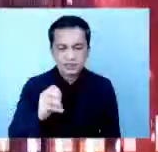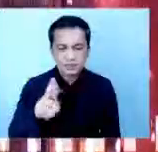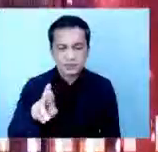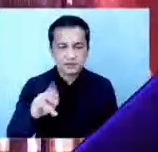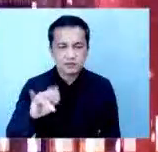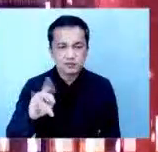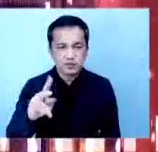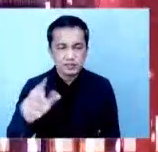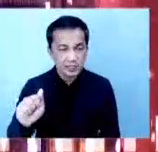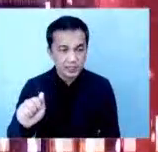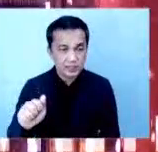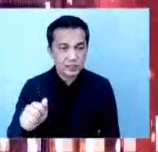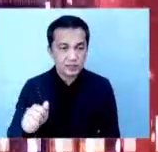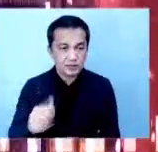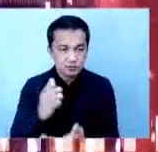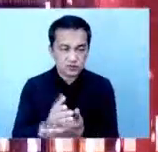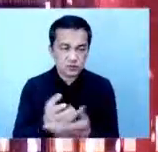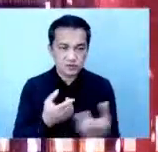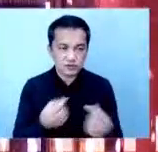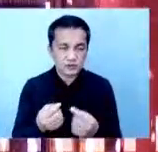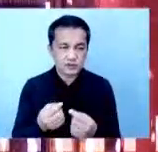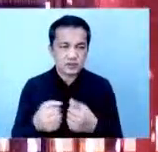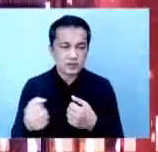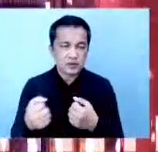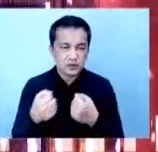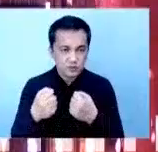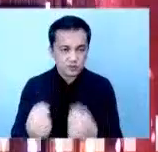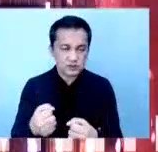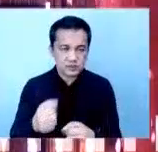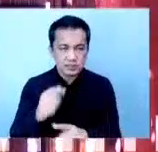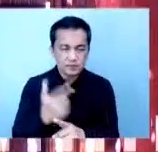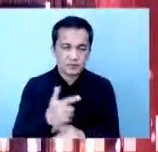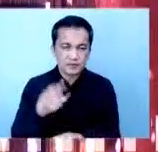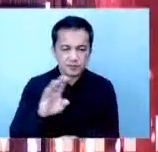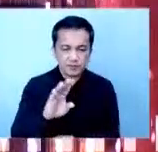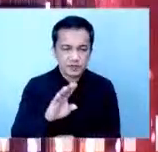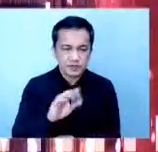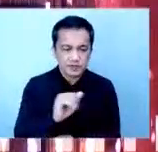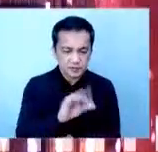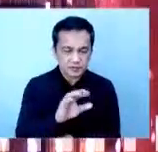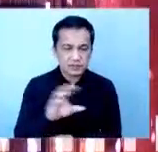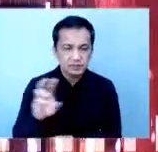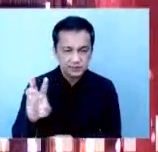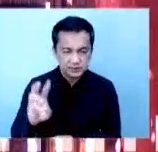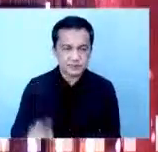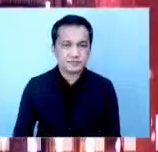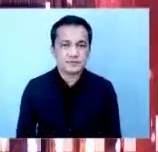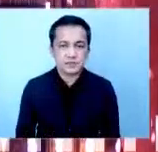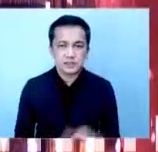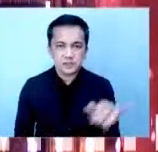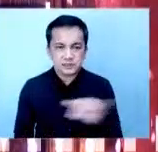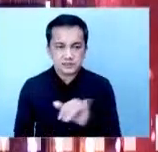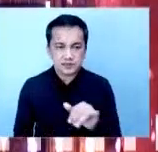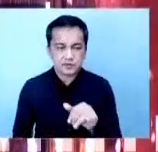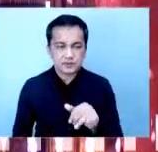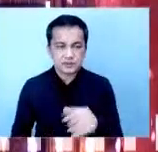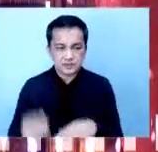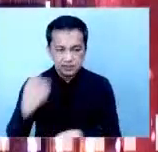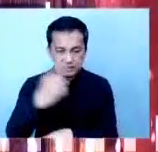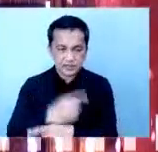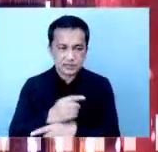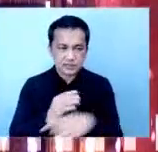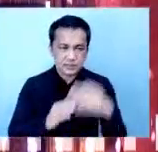sila ng tigil pasada at kilos protesta sa April 15 at 16. Pati na rin daw sa mismong araw ng deadline ng